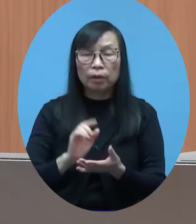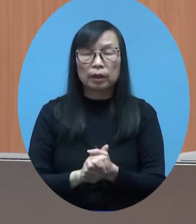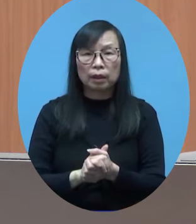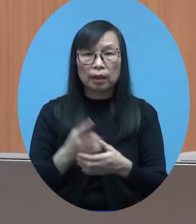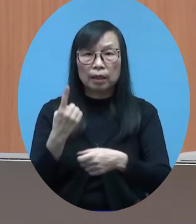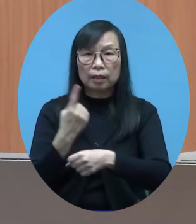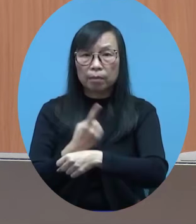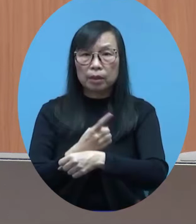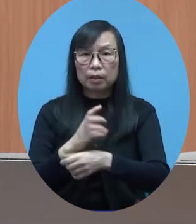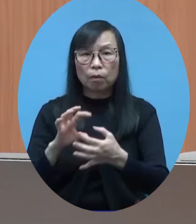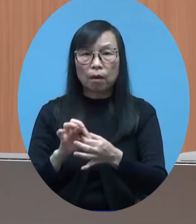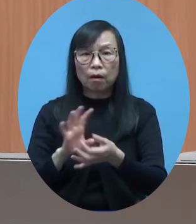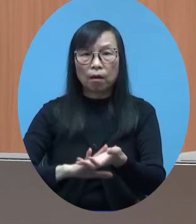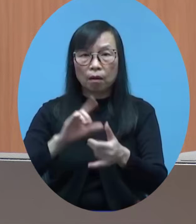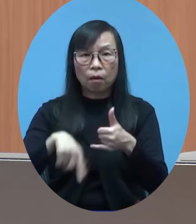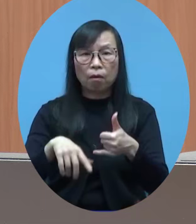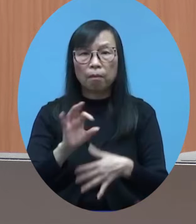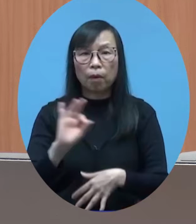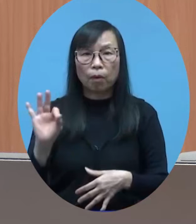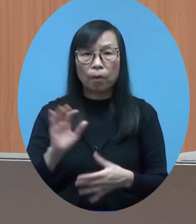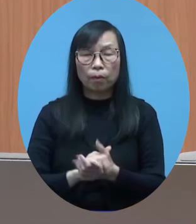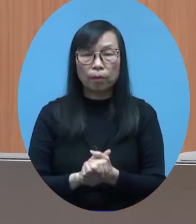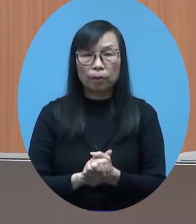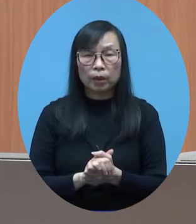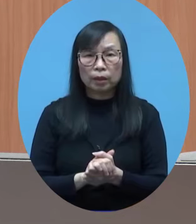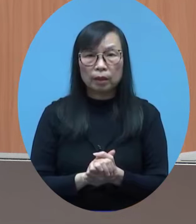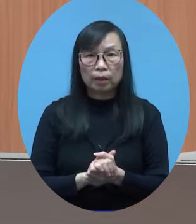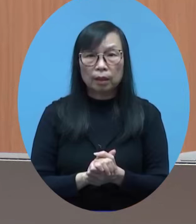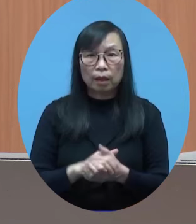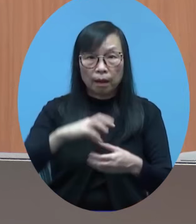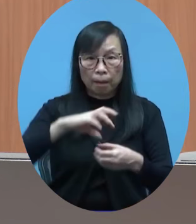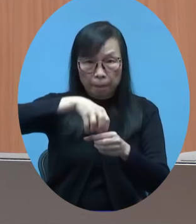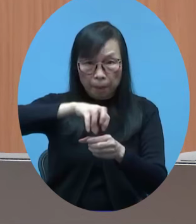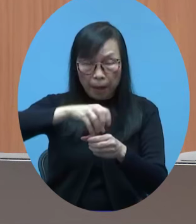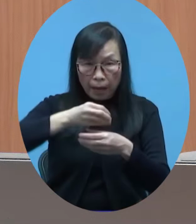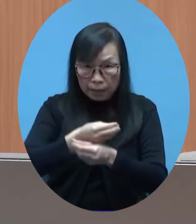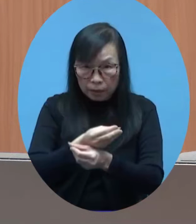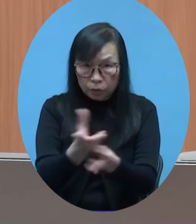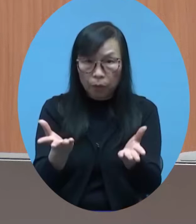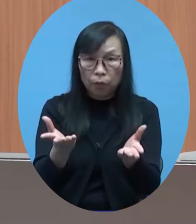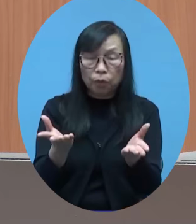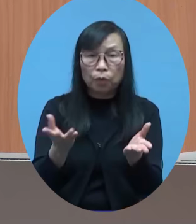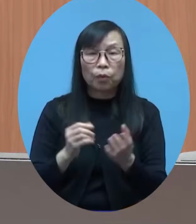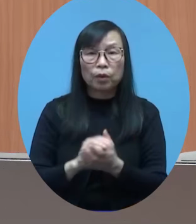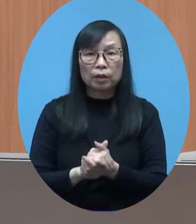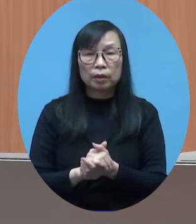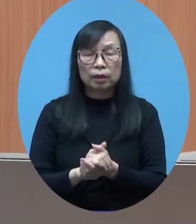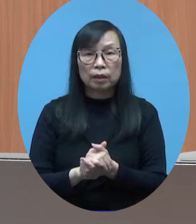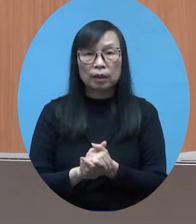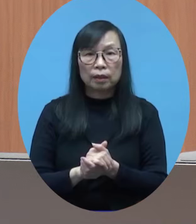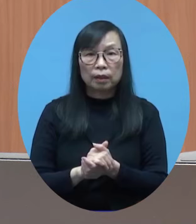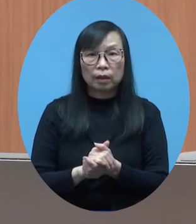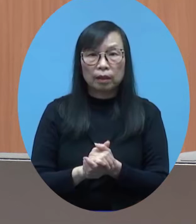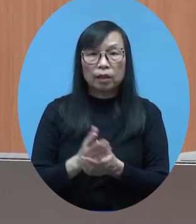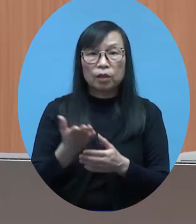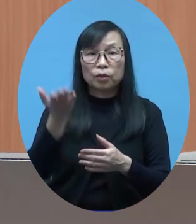暫時就沒有相關的個案啦，那我們派樽那些呢就是應該